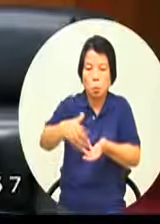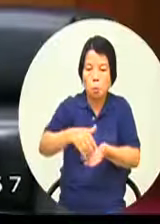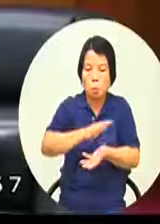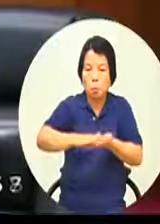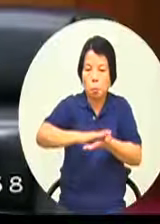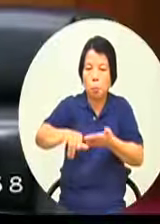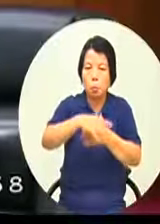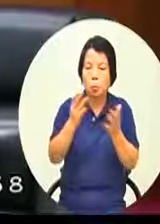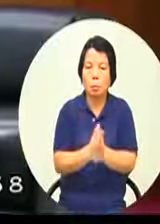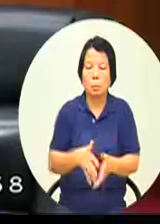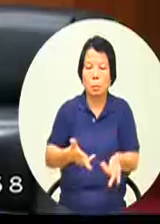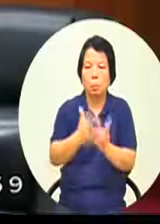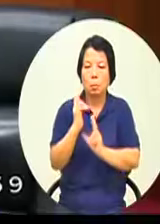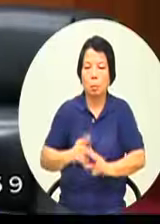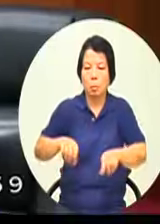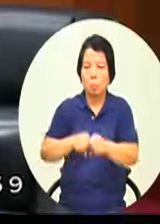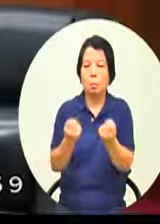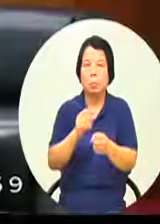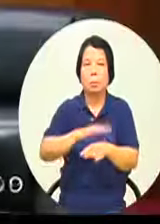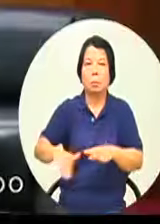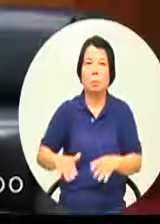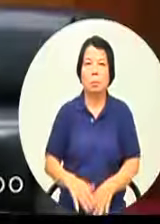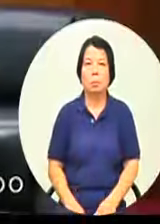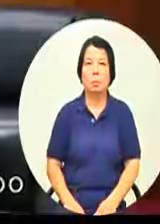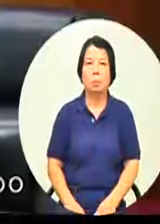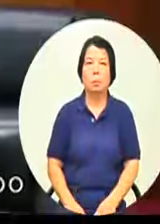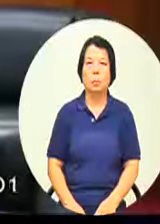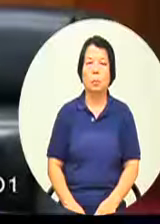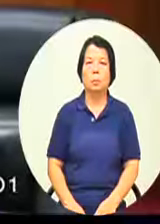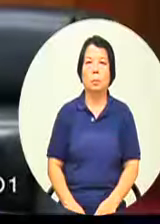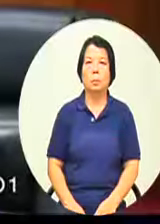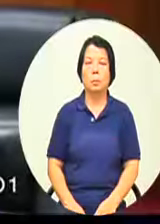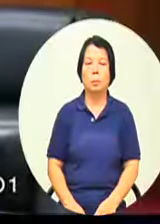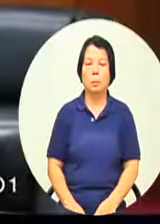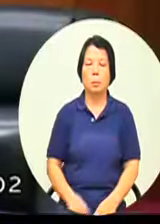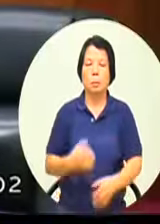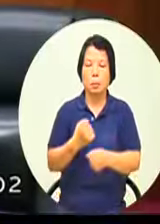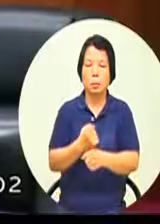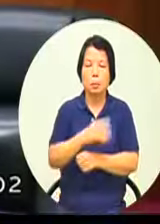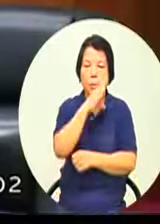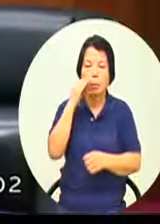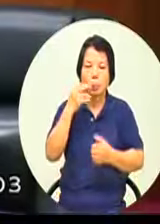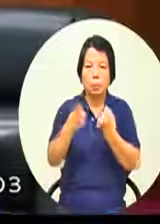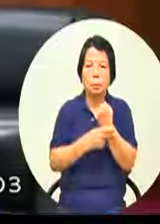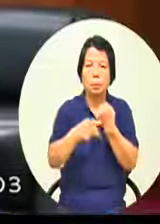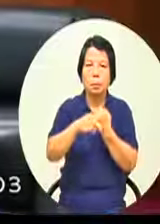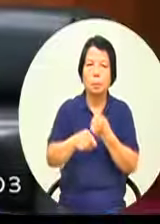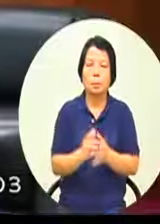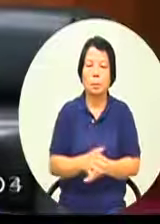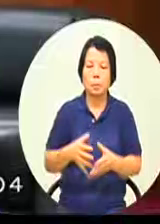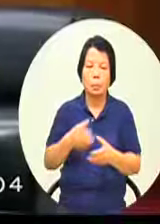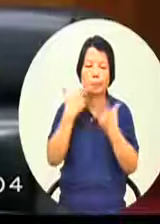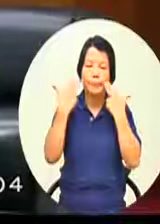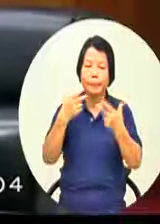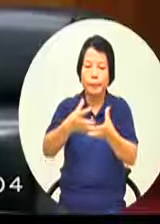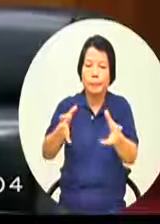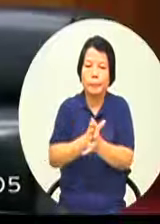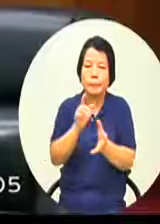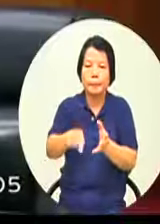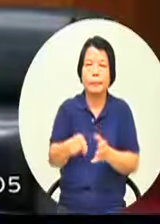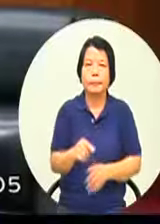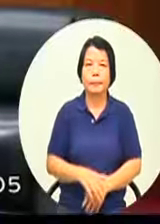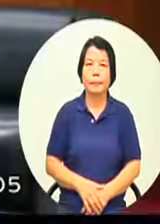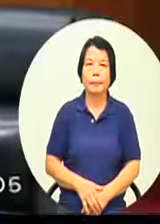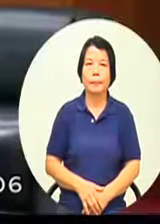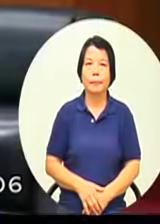个桥梁断掉。那第二个部分就是我们玛雅里的一个拉比尼亚聚落哈，因为这个拉